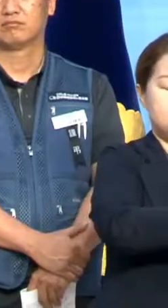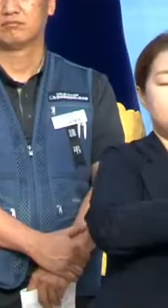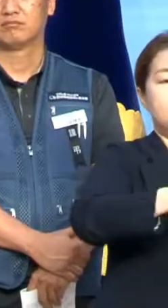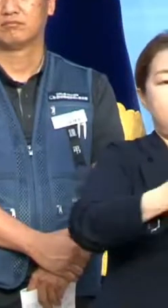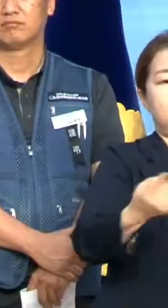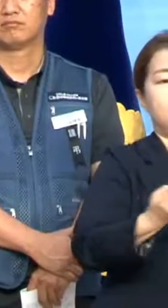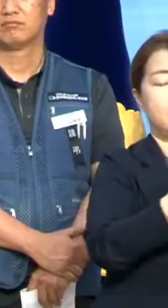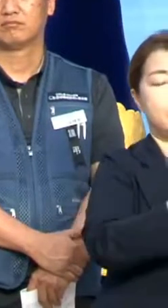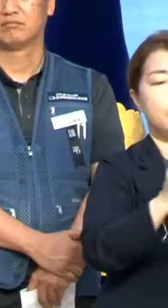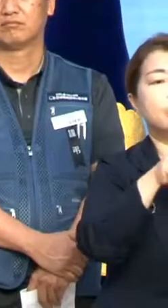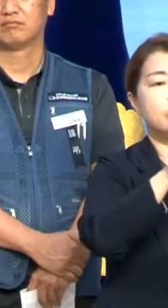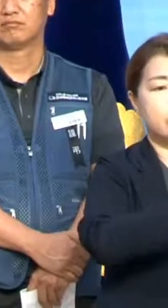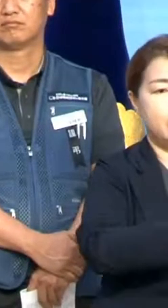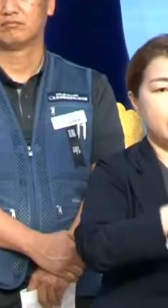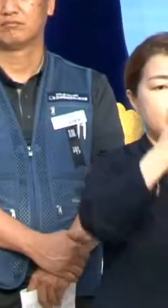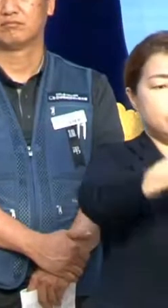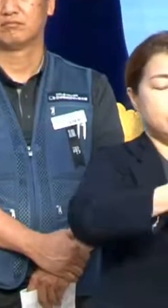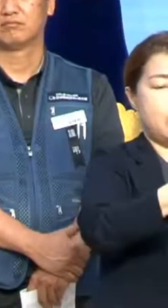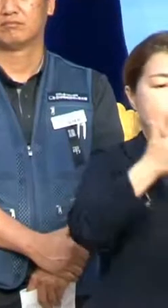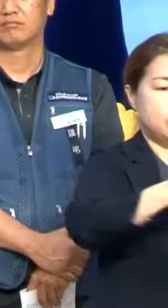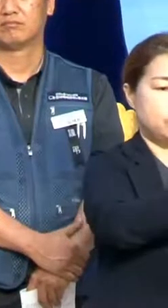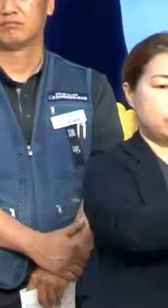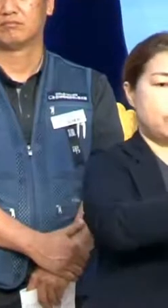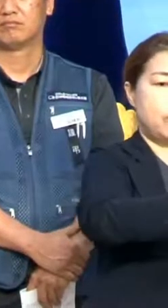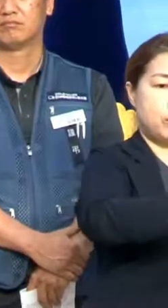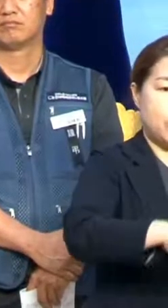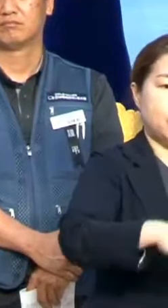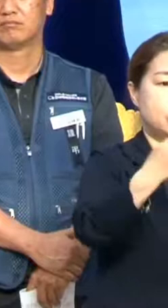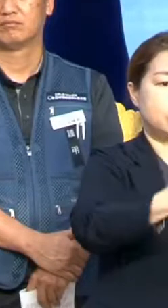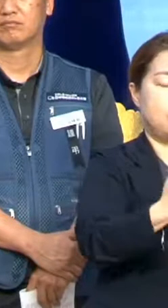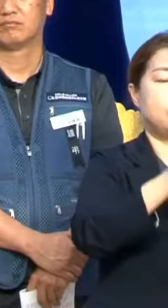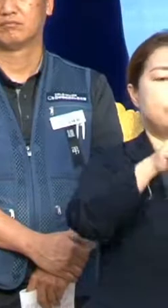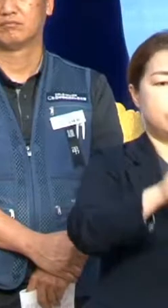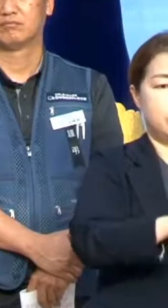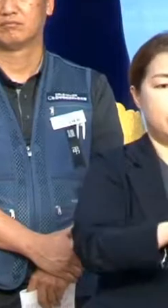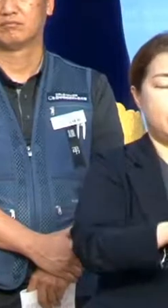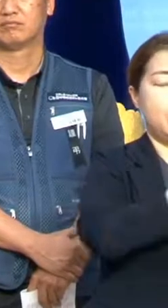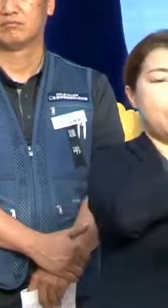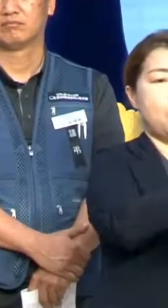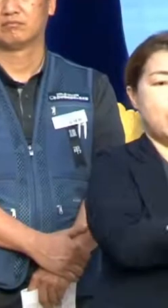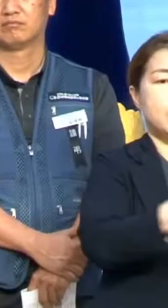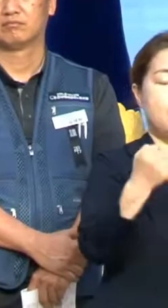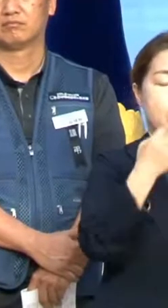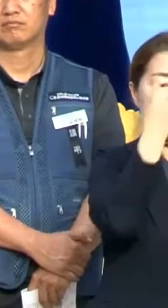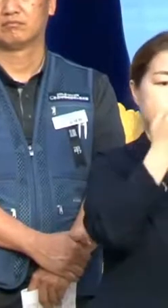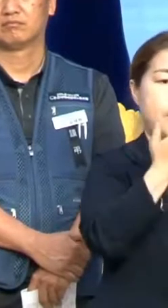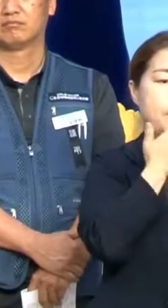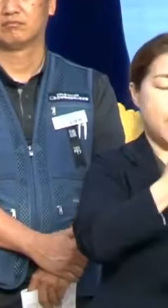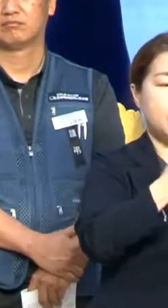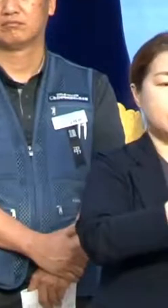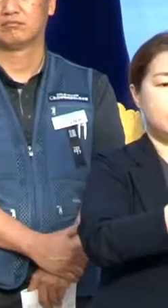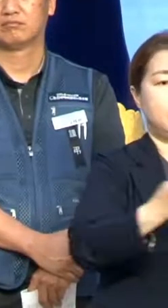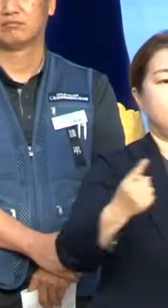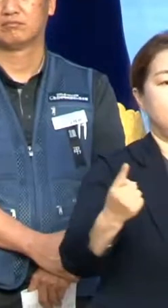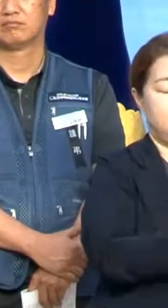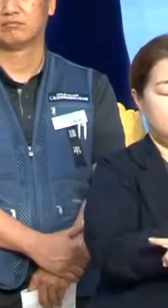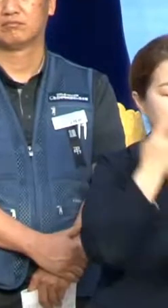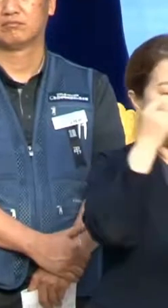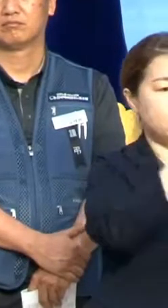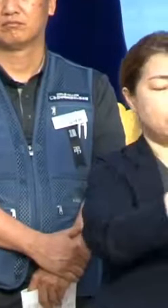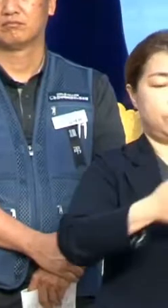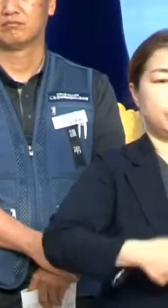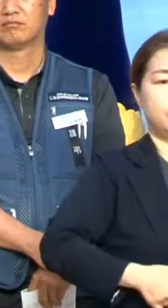17년째 동결 중인 수수료 문제 등 특별 동 자들의 권리와 건강을 지킬 수 있는 제도 개선 방안을 모색해야